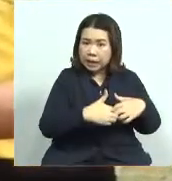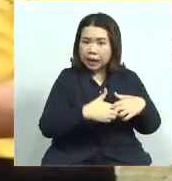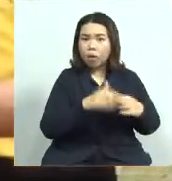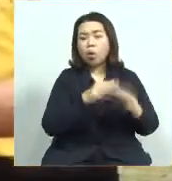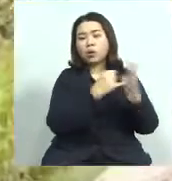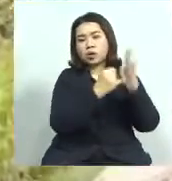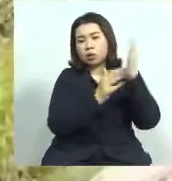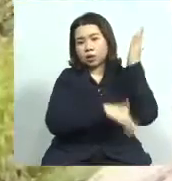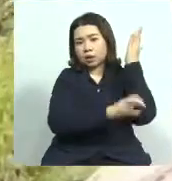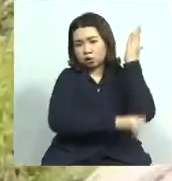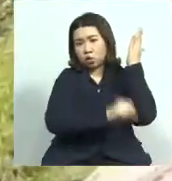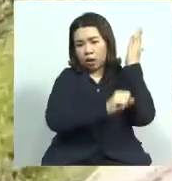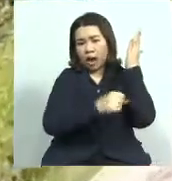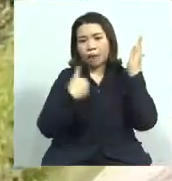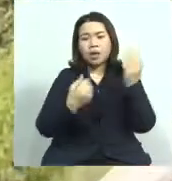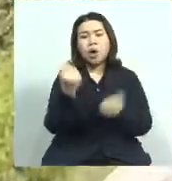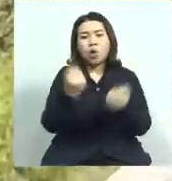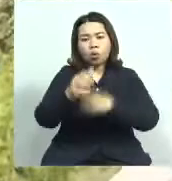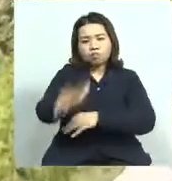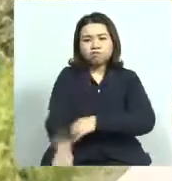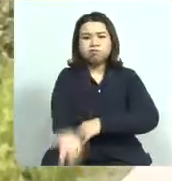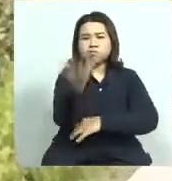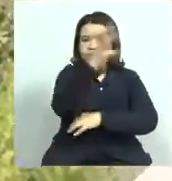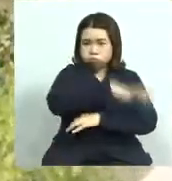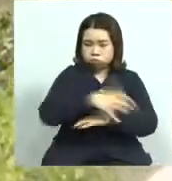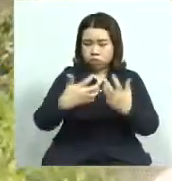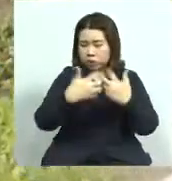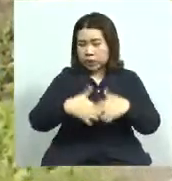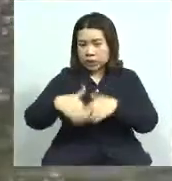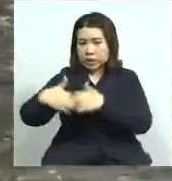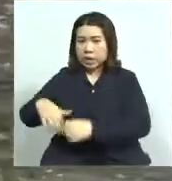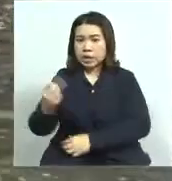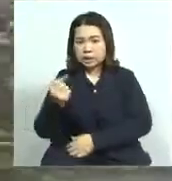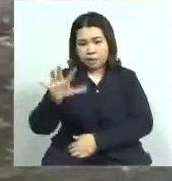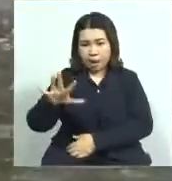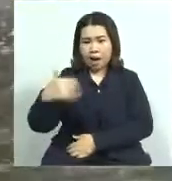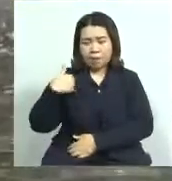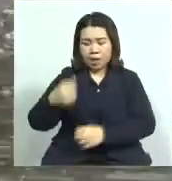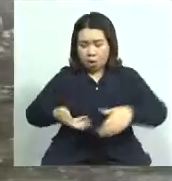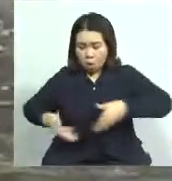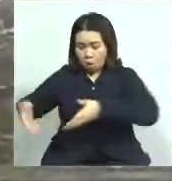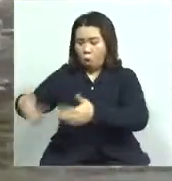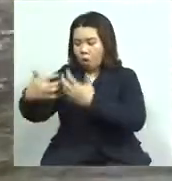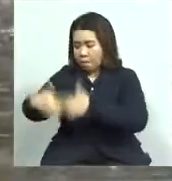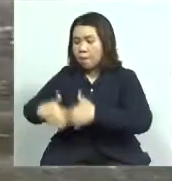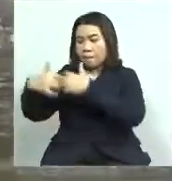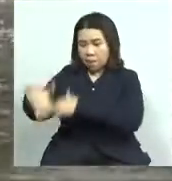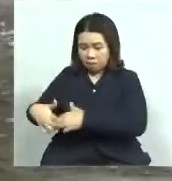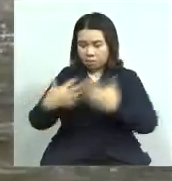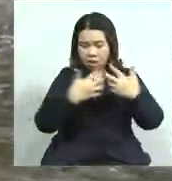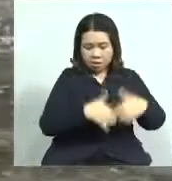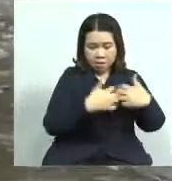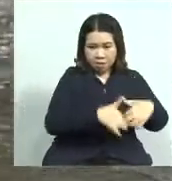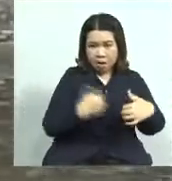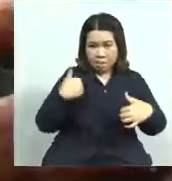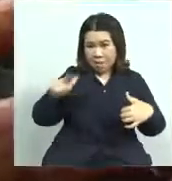ค่ะได้นำรถแบคโฮและเครื่องสูบน้ำจำนวน15เครื่องลงติดตั้งในคลองสายต่างเพื่อสูบน้ำจากคลองสาย